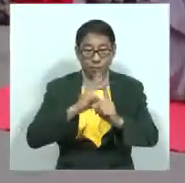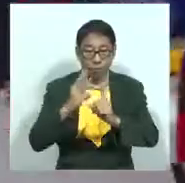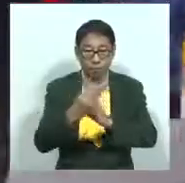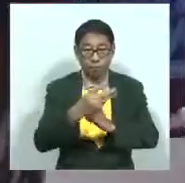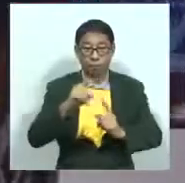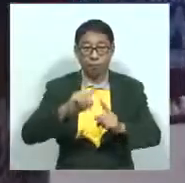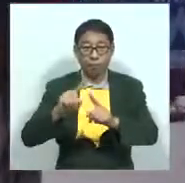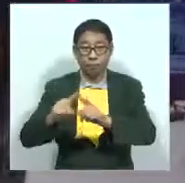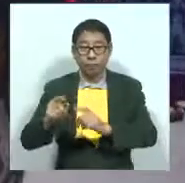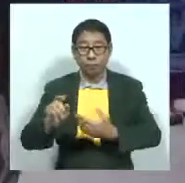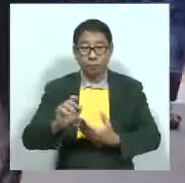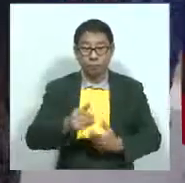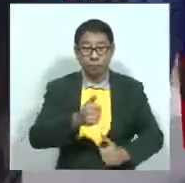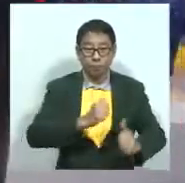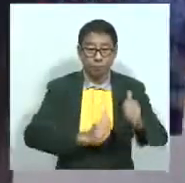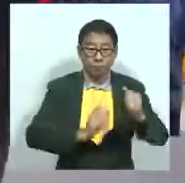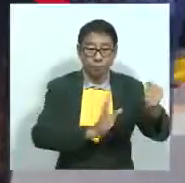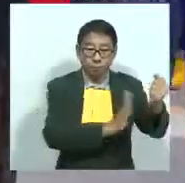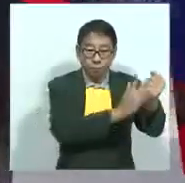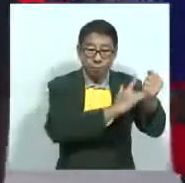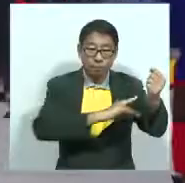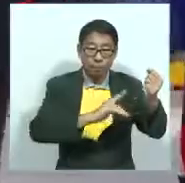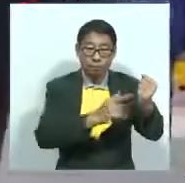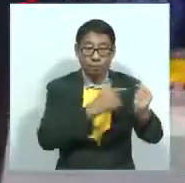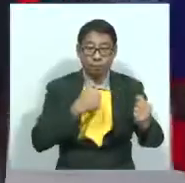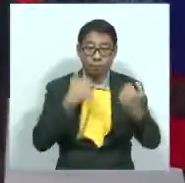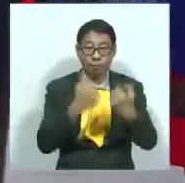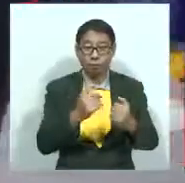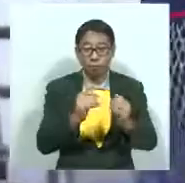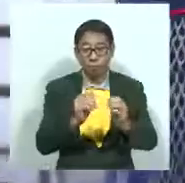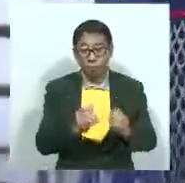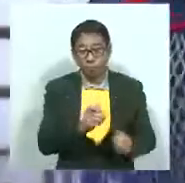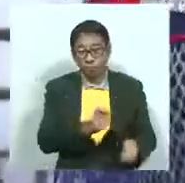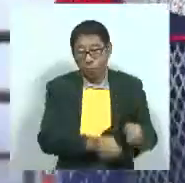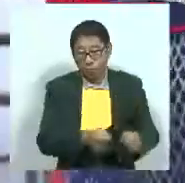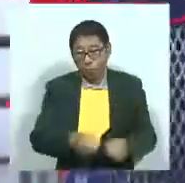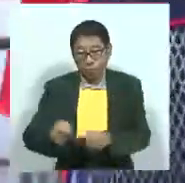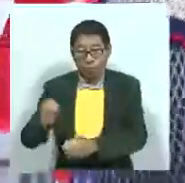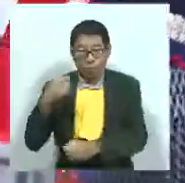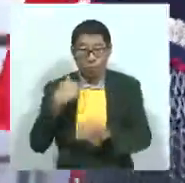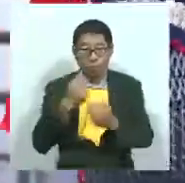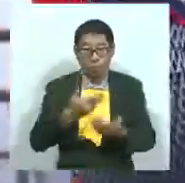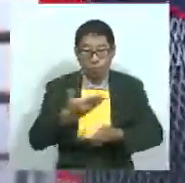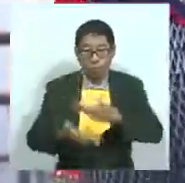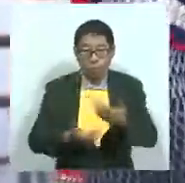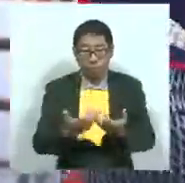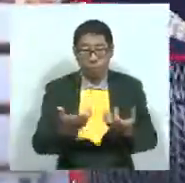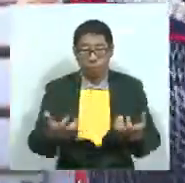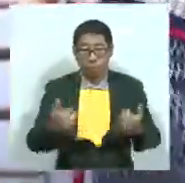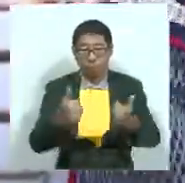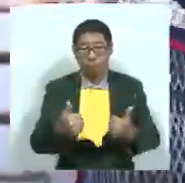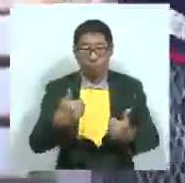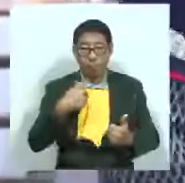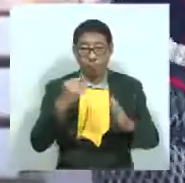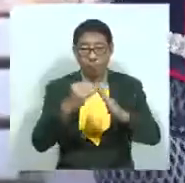ต่างๆทั้งการแสดงวงดนตรีพื้นเมืองดนตรีโปงลางรวมถึงการจัดจำหน่ายสินค้าดีสินค้